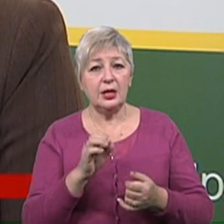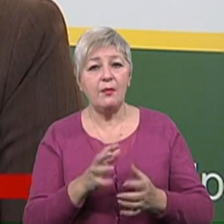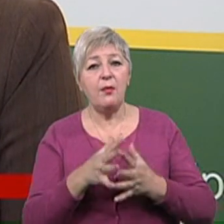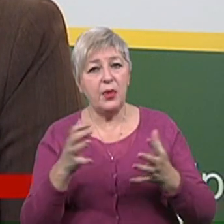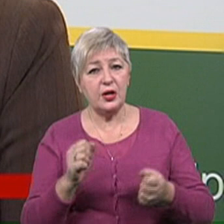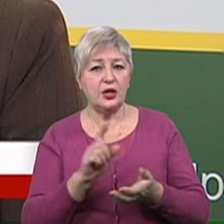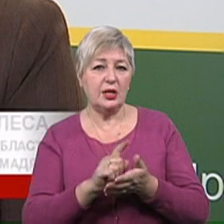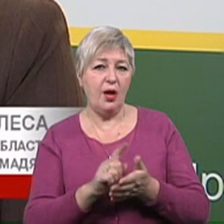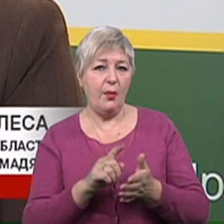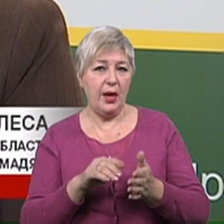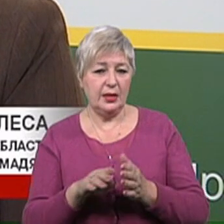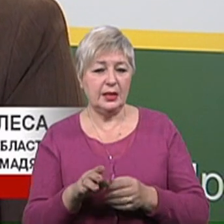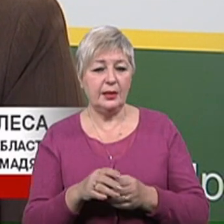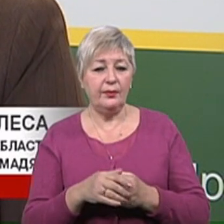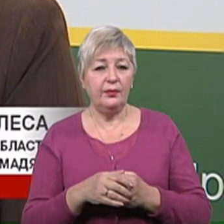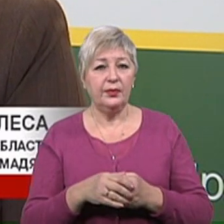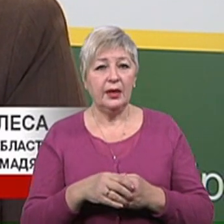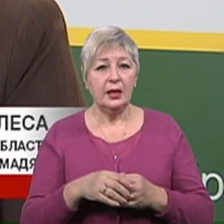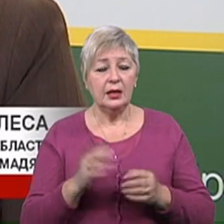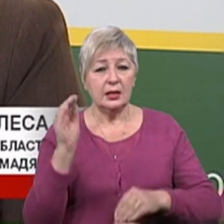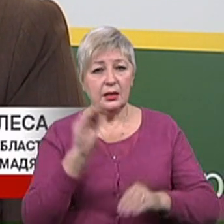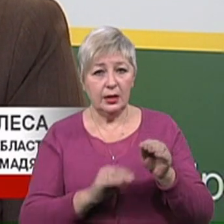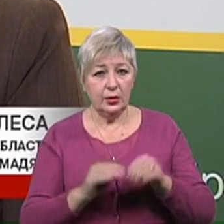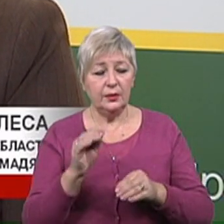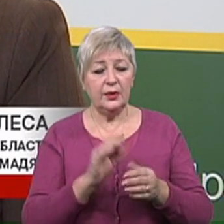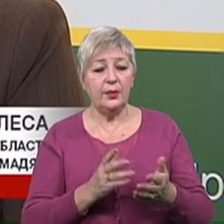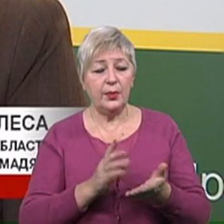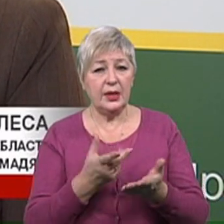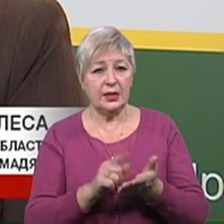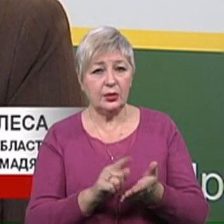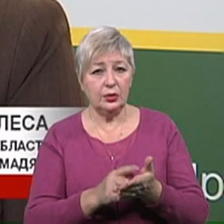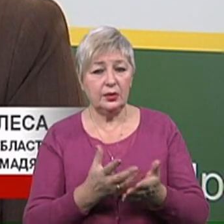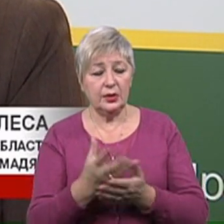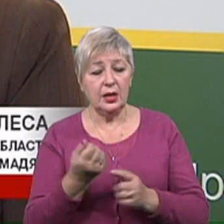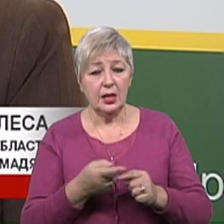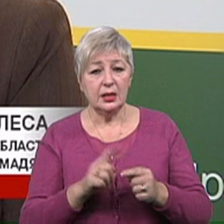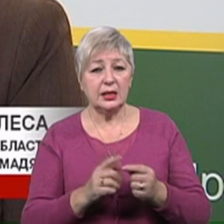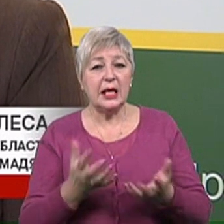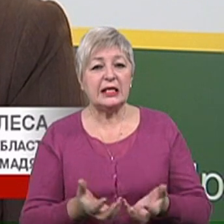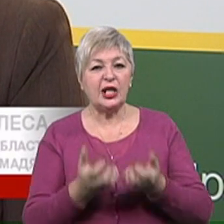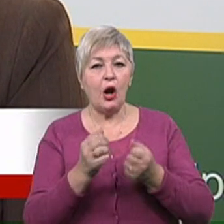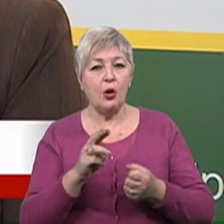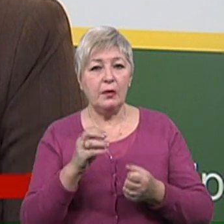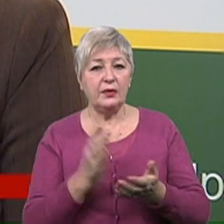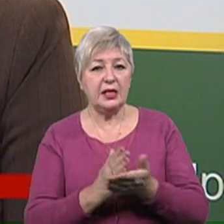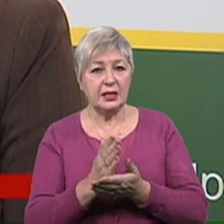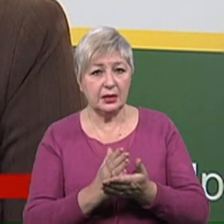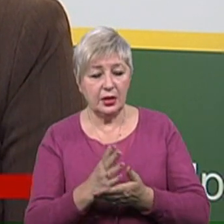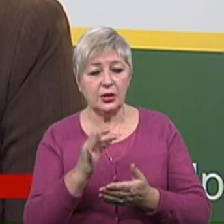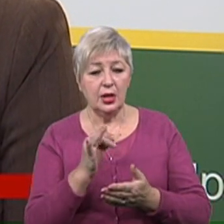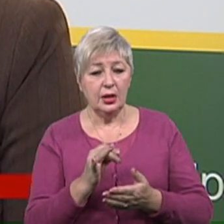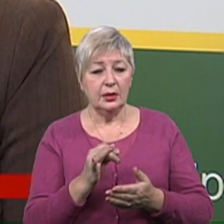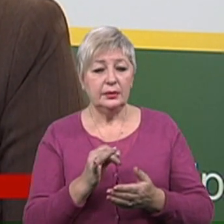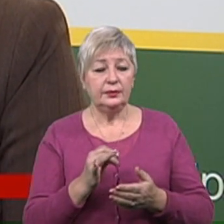Складові пенсійної виплати – це насамперед страховий стаж і заробітна плата особи, яка